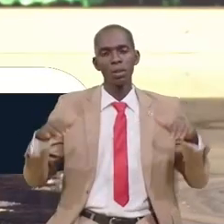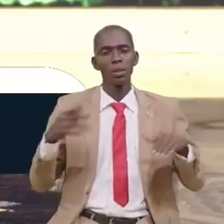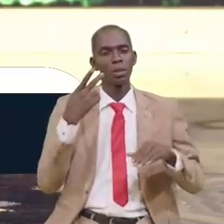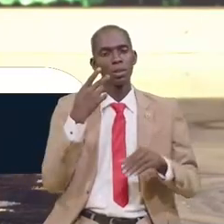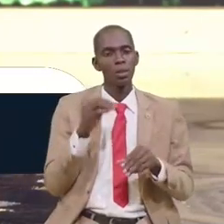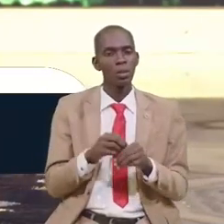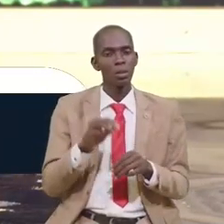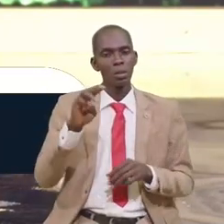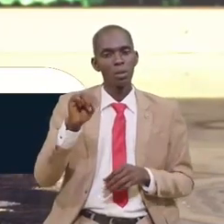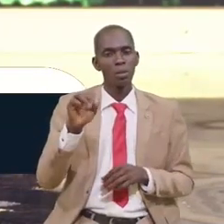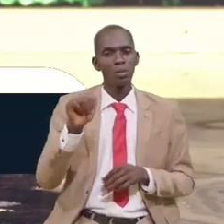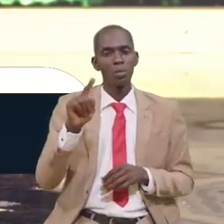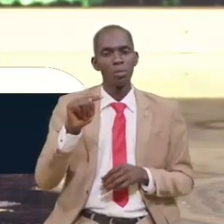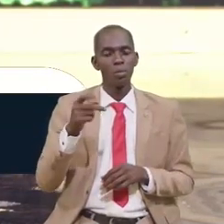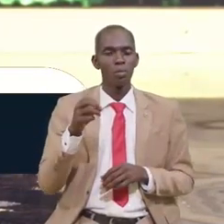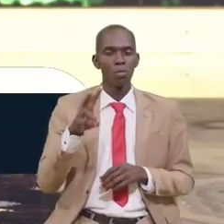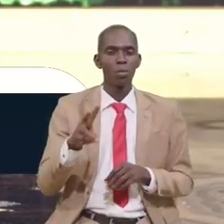allons à